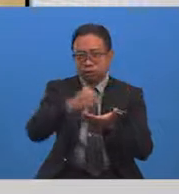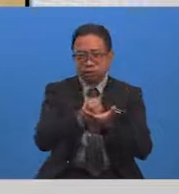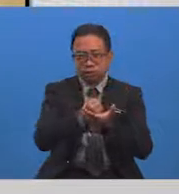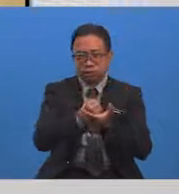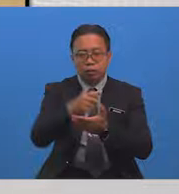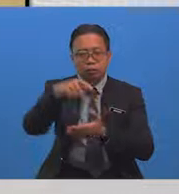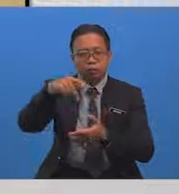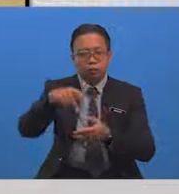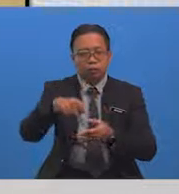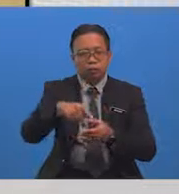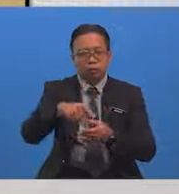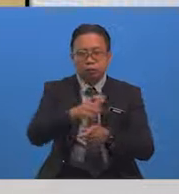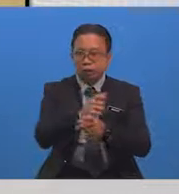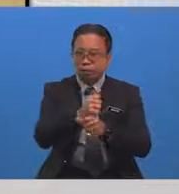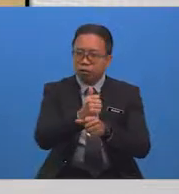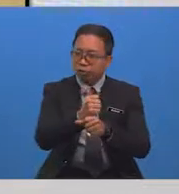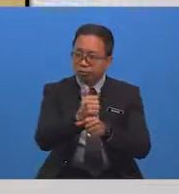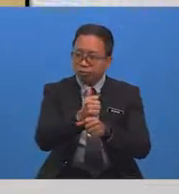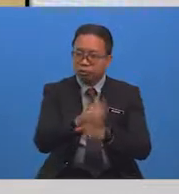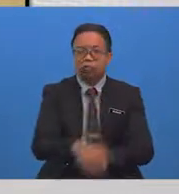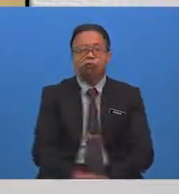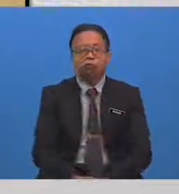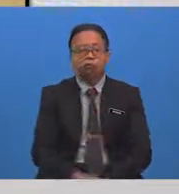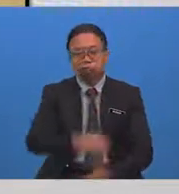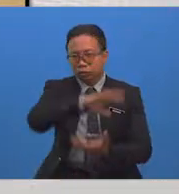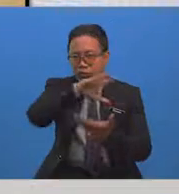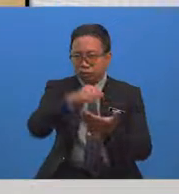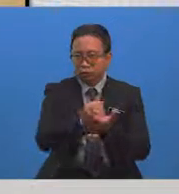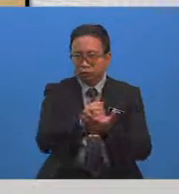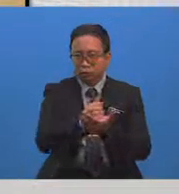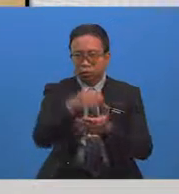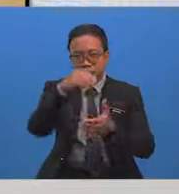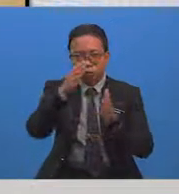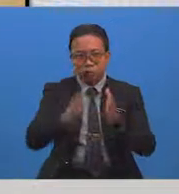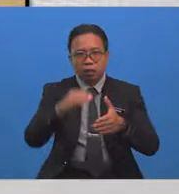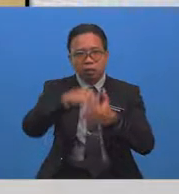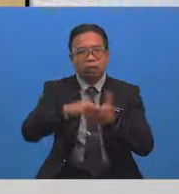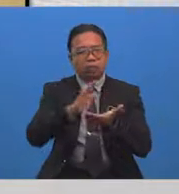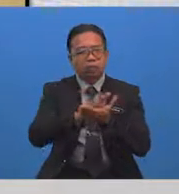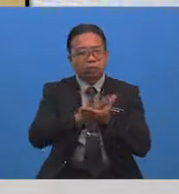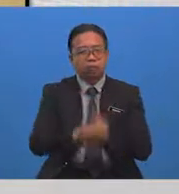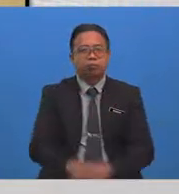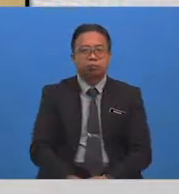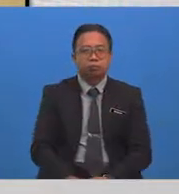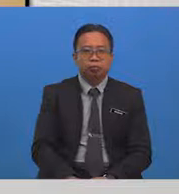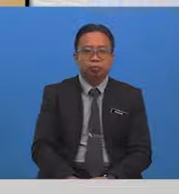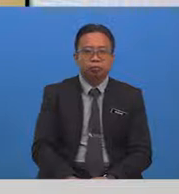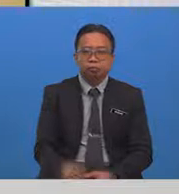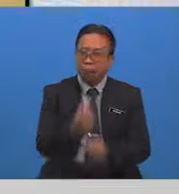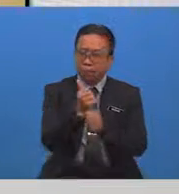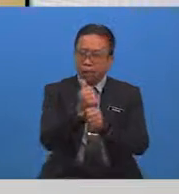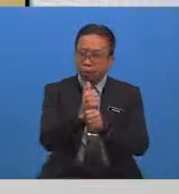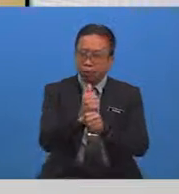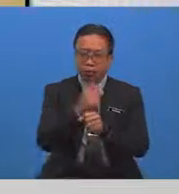Sumba sekolah saya pihak pengurusan dan semua warga sekolah kami pengawas pengawas pusat sumber sering